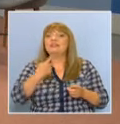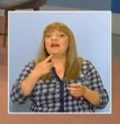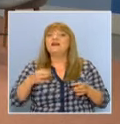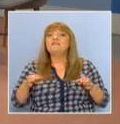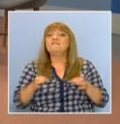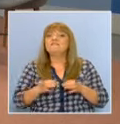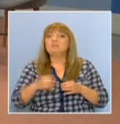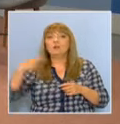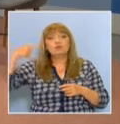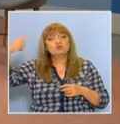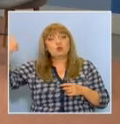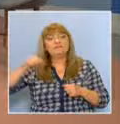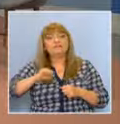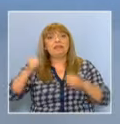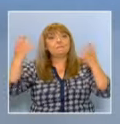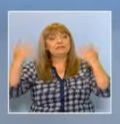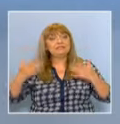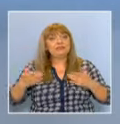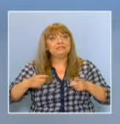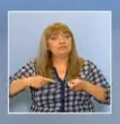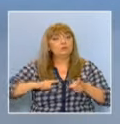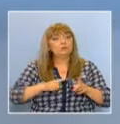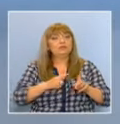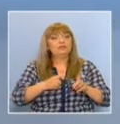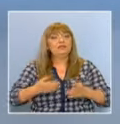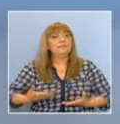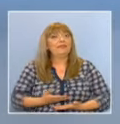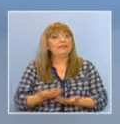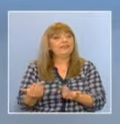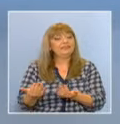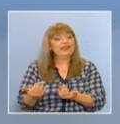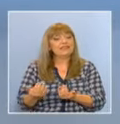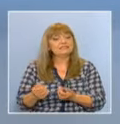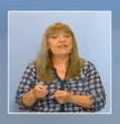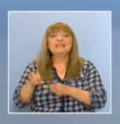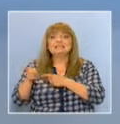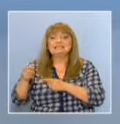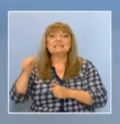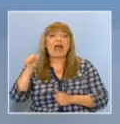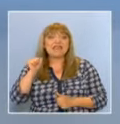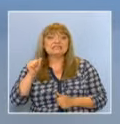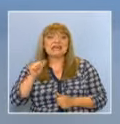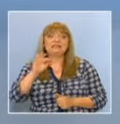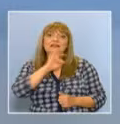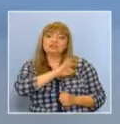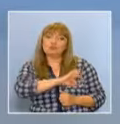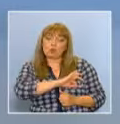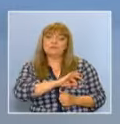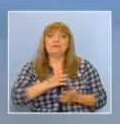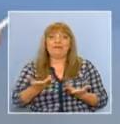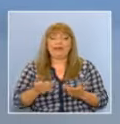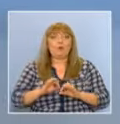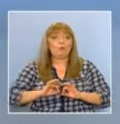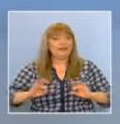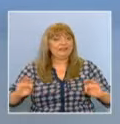да провокирам интерес. С Александра определено сте успели. И не само с нея. Не само с нея, да,